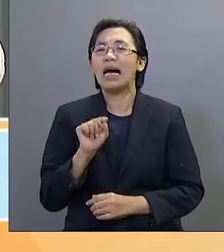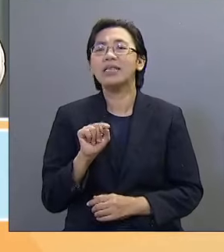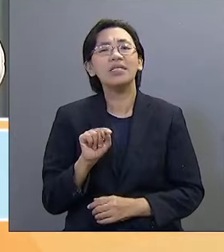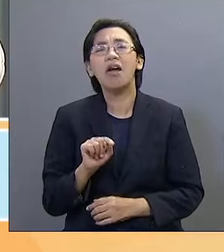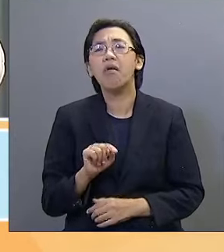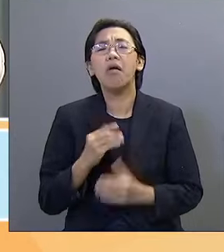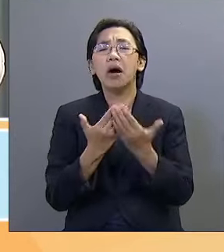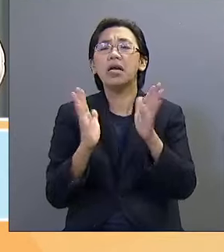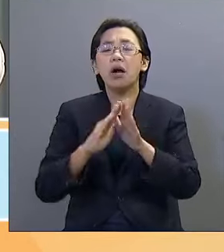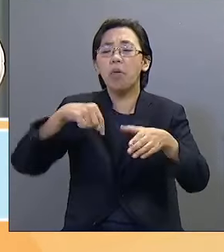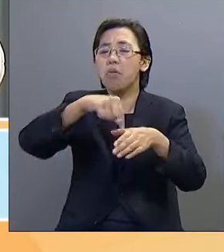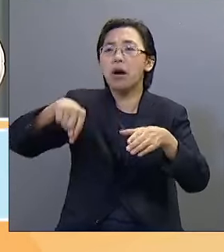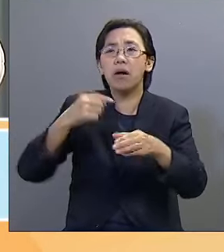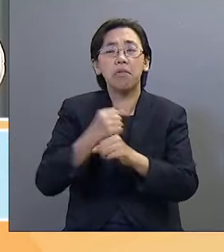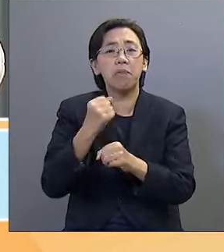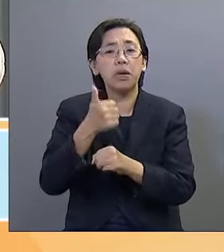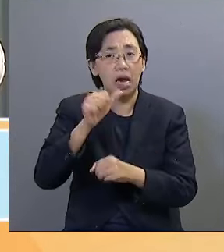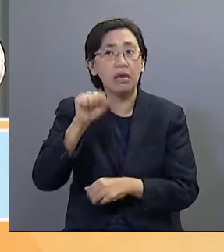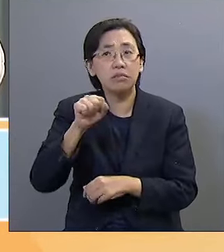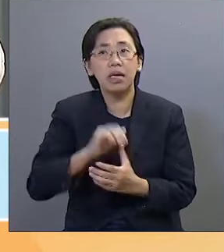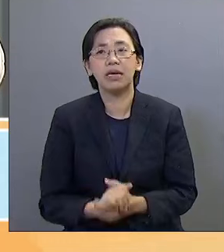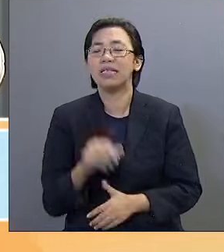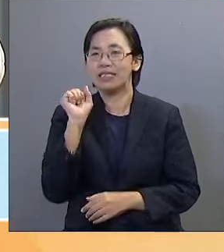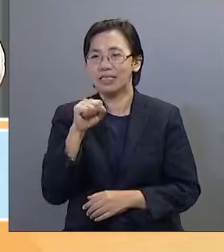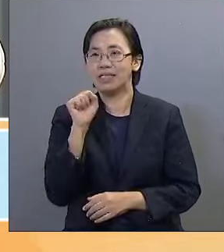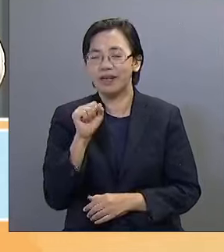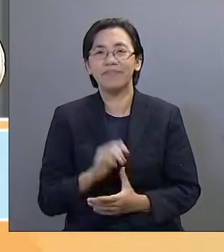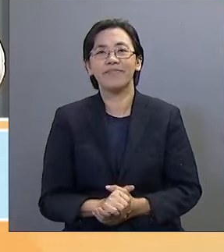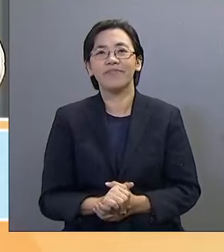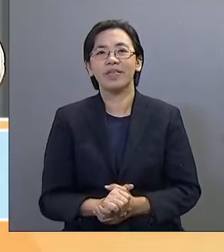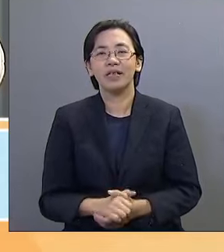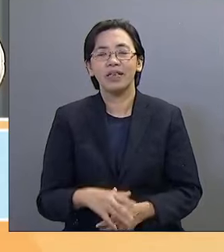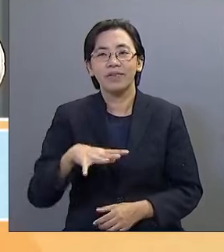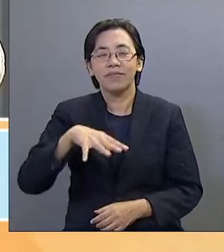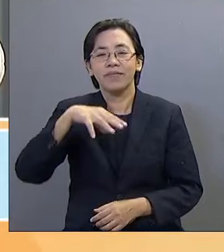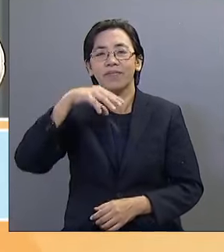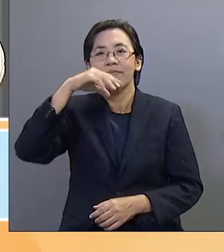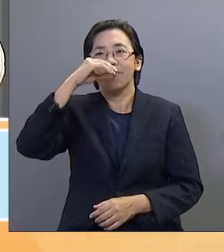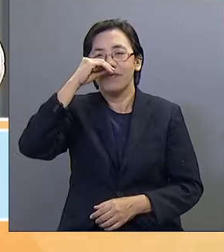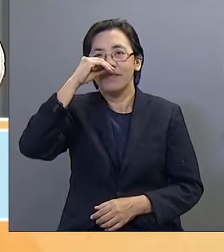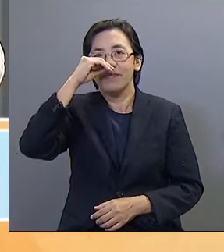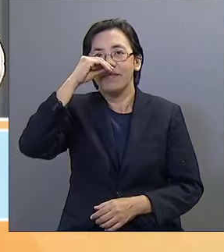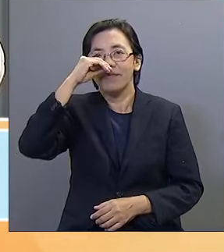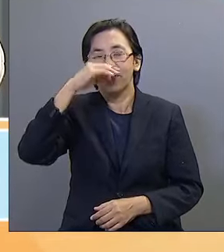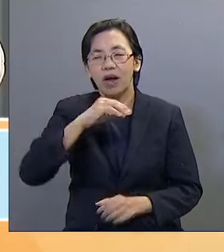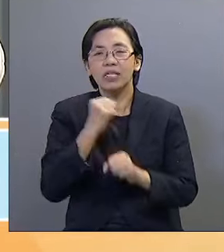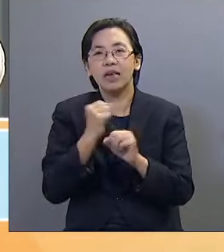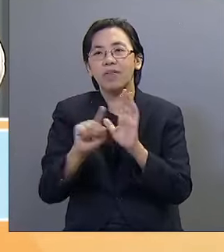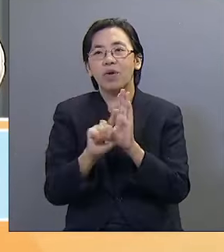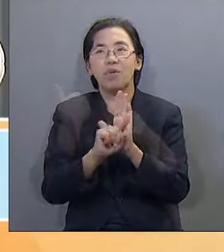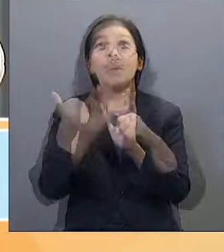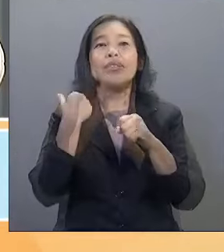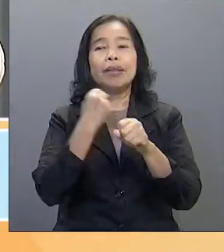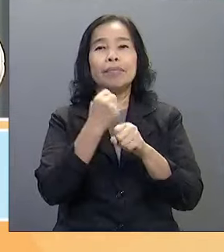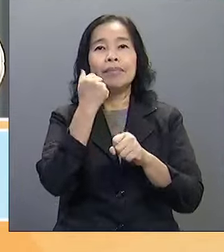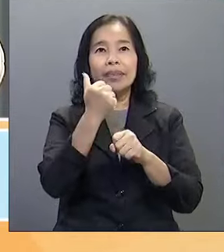ได้ทั้งครอบครัวเลยใช่ไหมคะอาจารย์ป๊อปคะ ทำได้หมดเลยก็คือทำหายใจเข้าออกเนี่ยอยู่สักประมาณ6ครั้งนะครับ ครับ